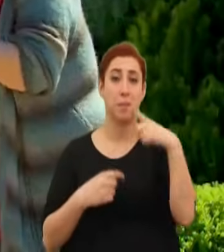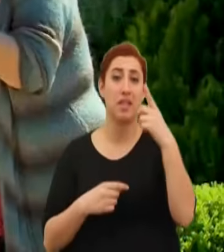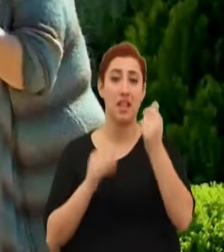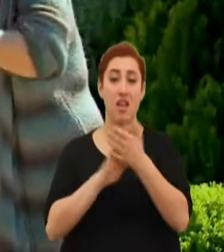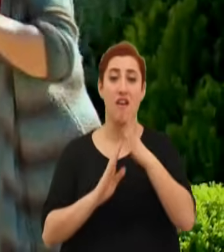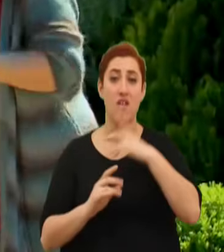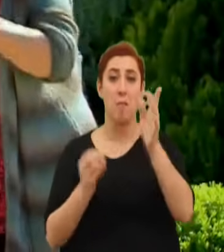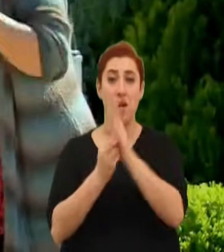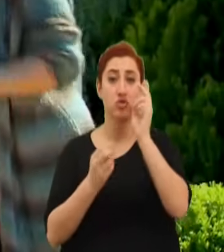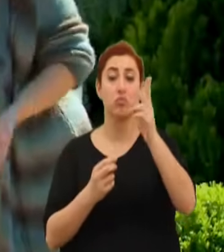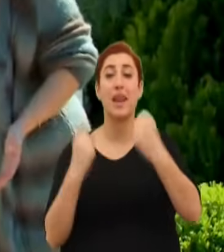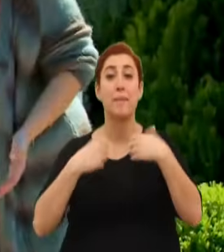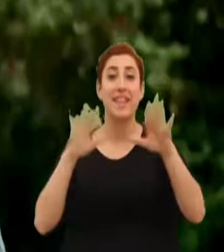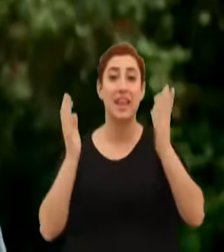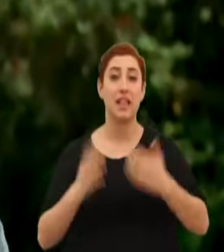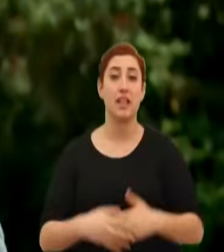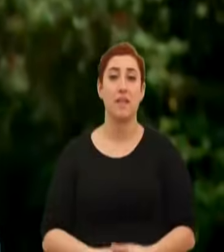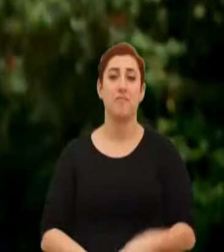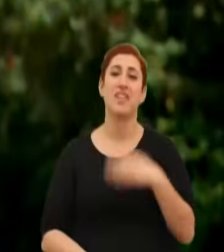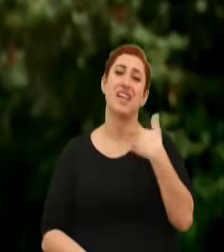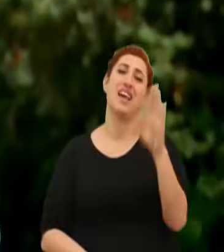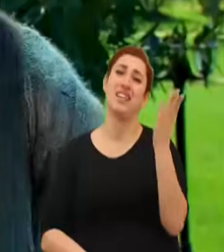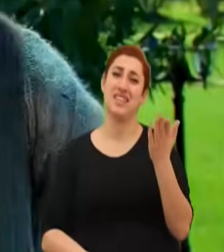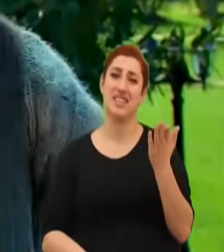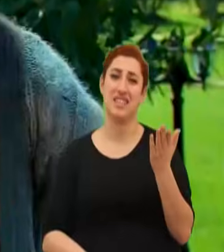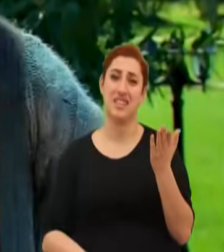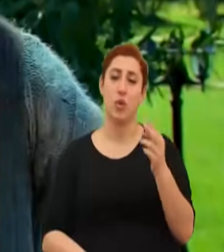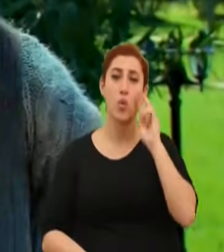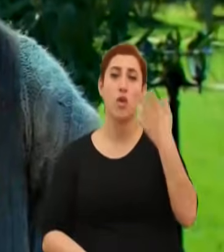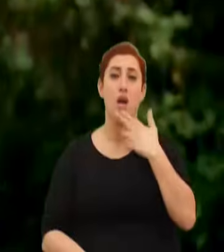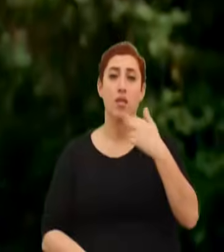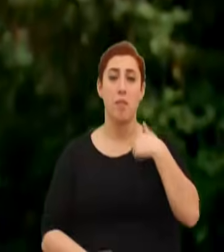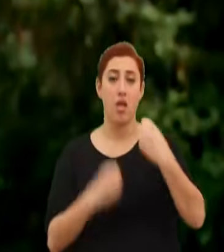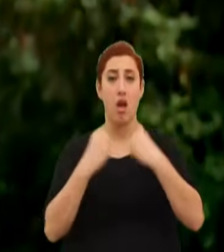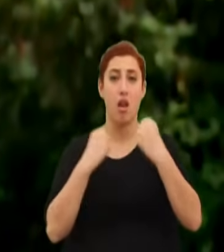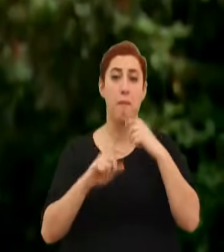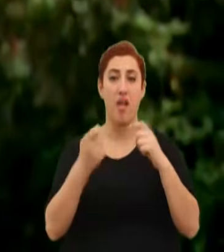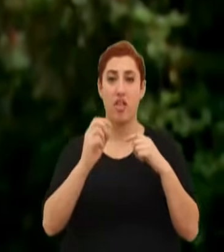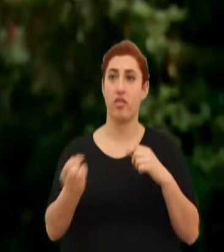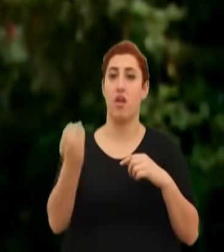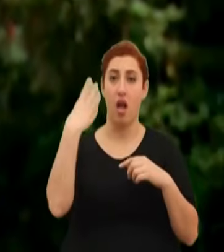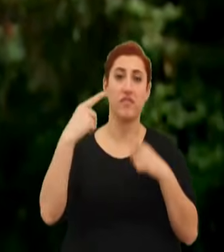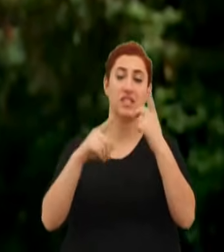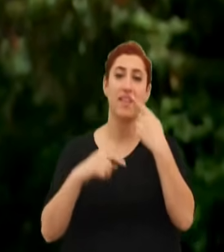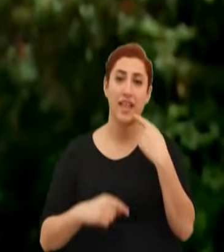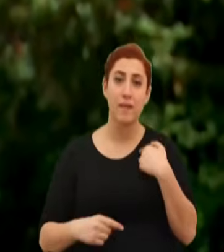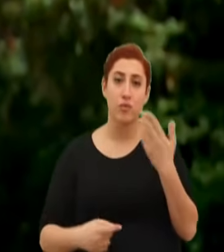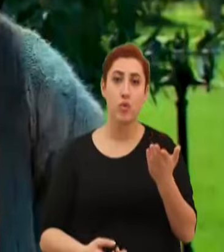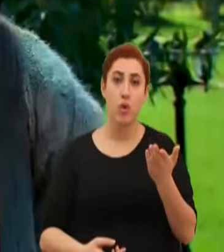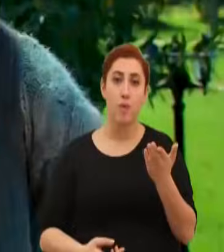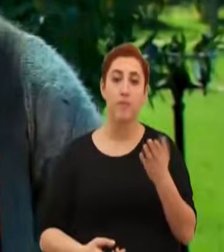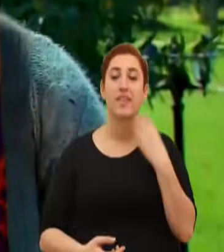1.000 lira var. Senin bahşişin bu. Araba değil. Bu ne Allah aşkına ya? Riyam Hanım bana arabanın anahtarını attı. Sen ne diyorsun